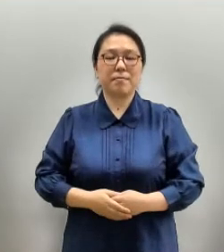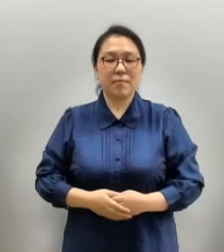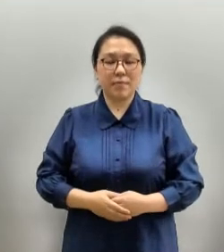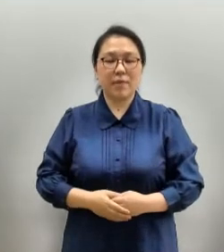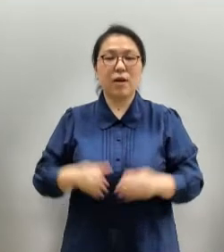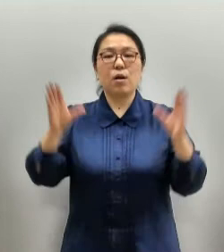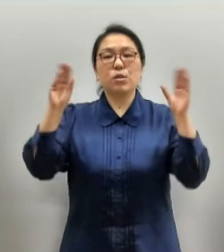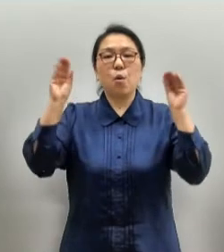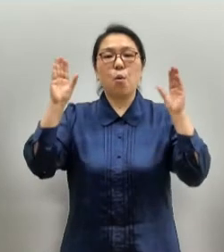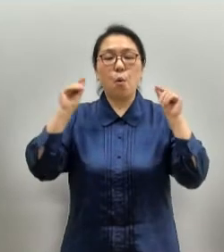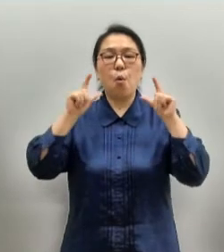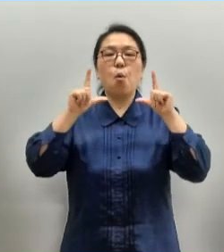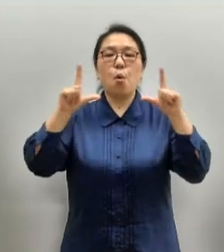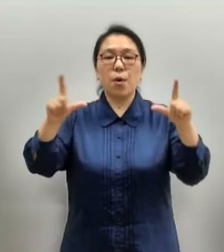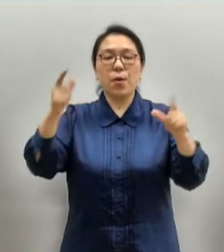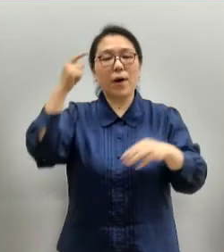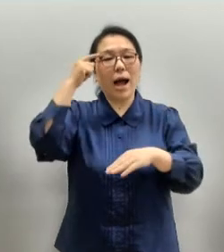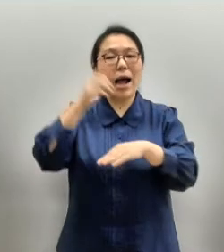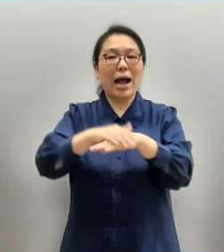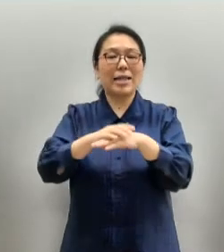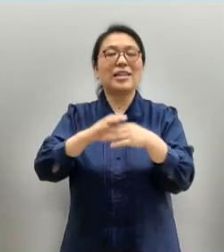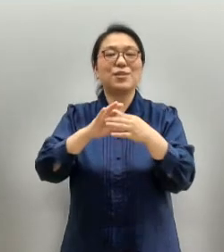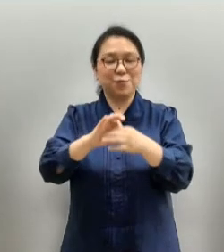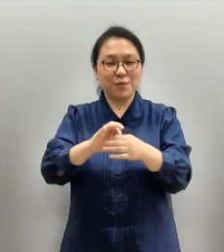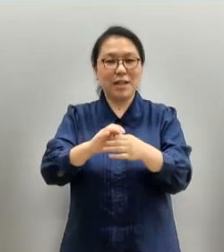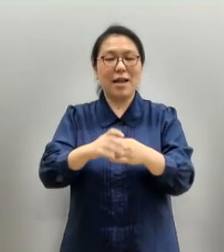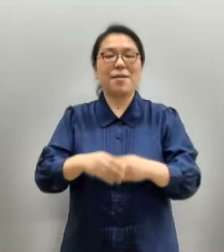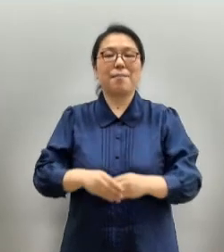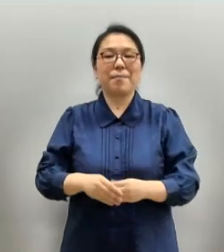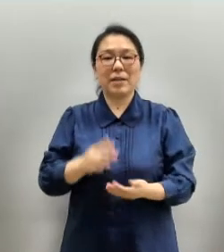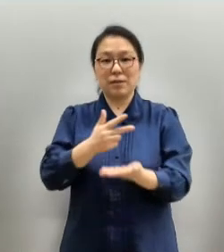の考え方についてなんですが、この1の下の方にある、